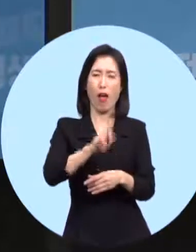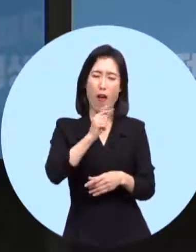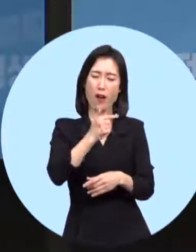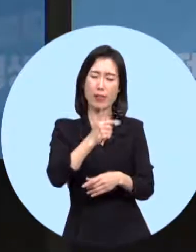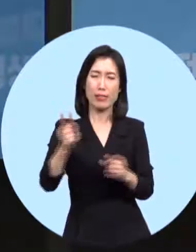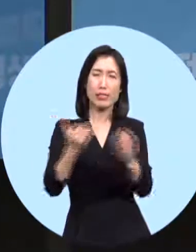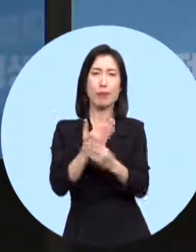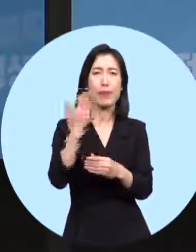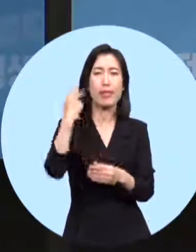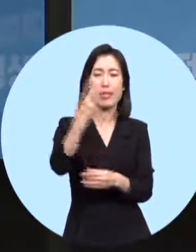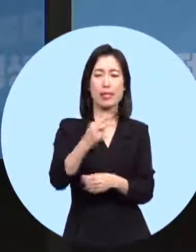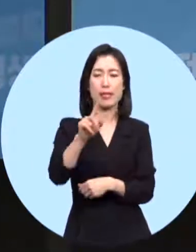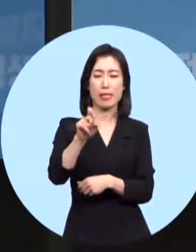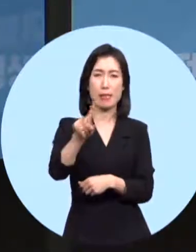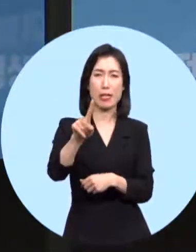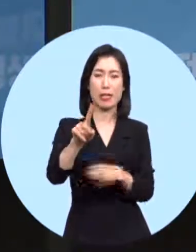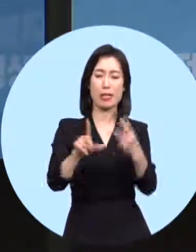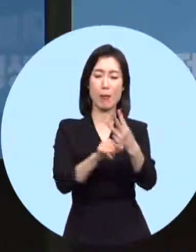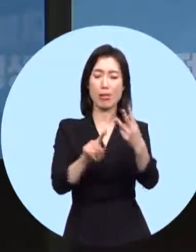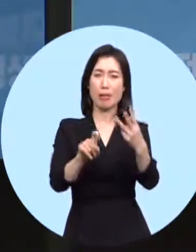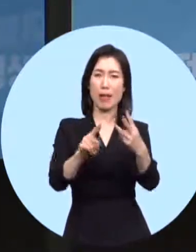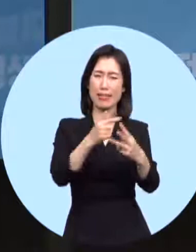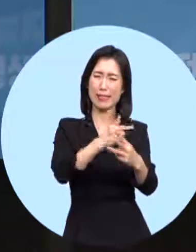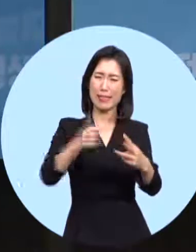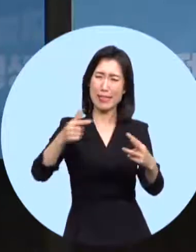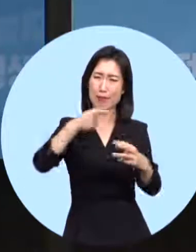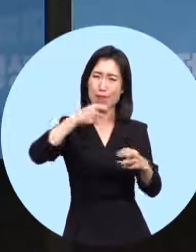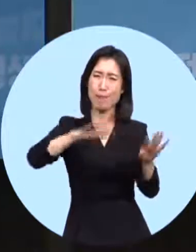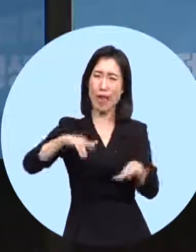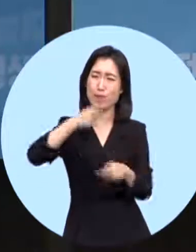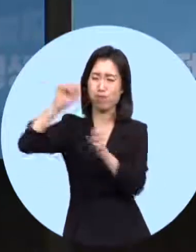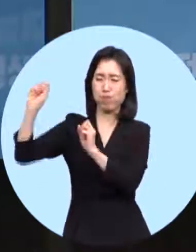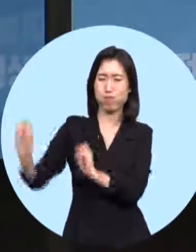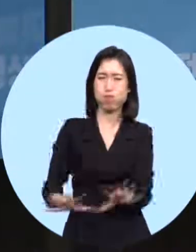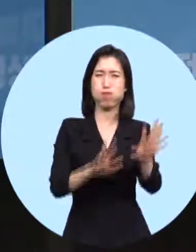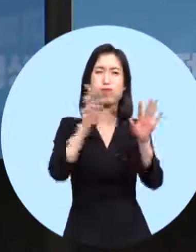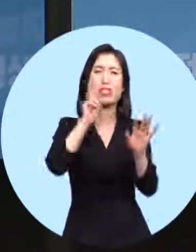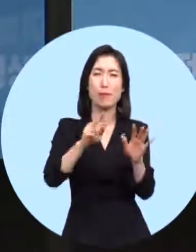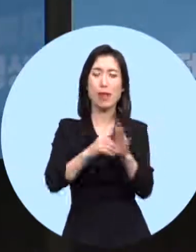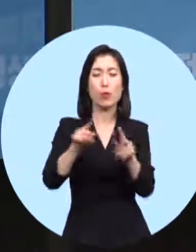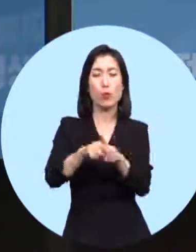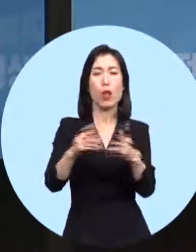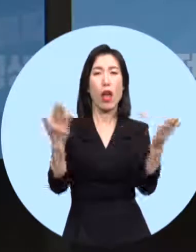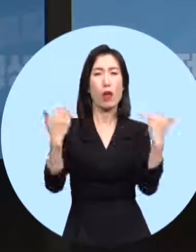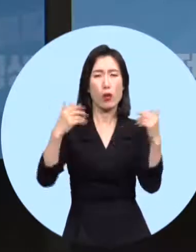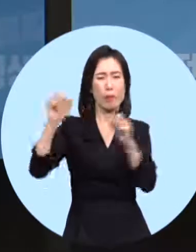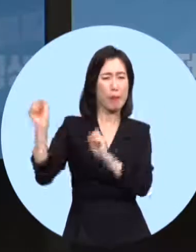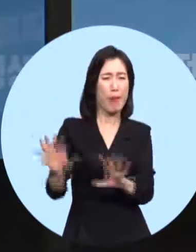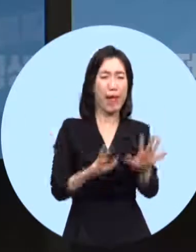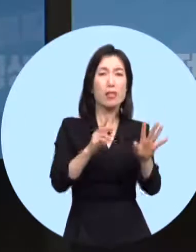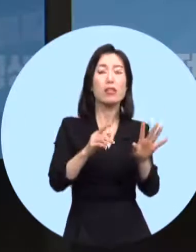표현하지도 못하고 엄청난 2011년에 3월 11일 날 그 쓰나미가 왔었는데 그 초등학교에서